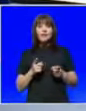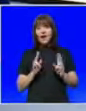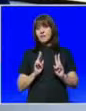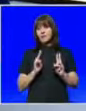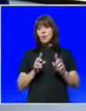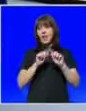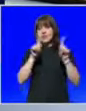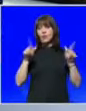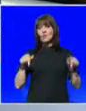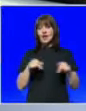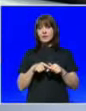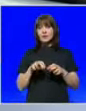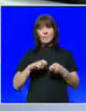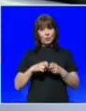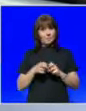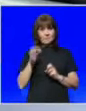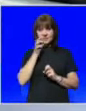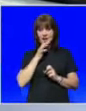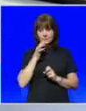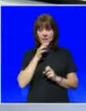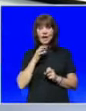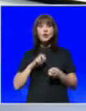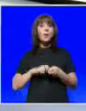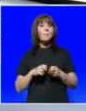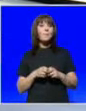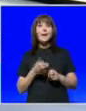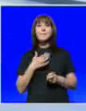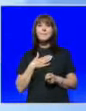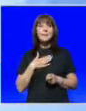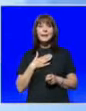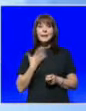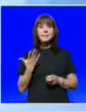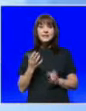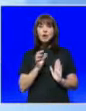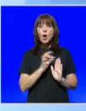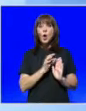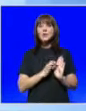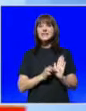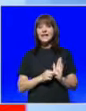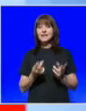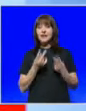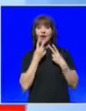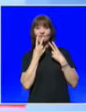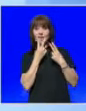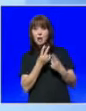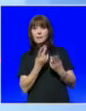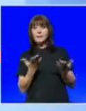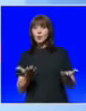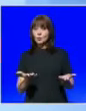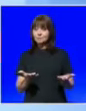самите организации. Казвате, че проблем с това няма, но проблем има с оценките, господин Цоков. И го видяхме при оценяването